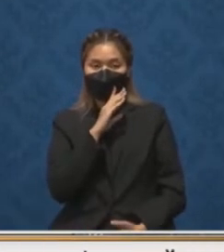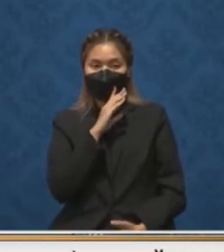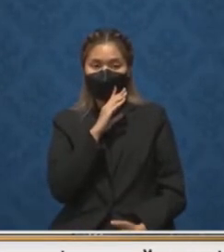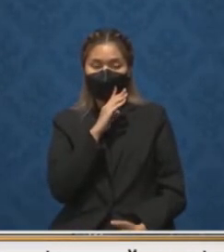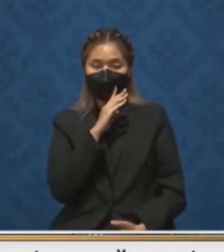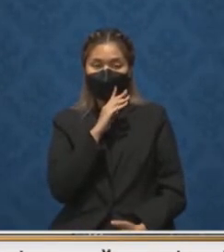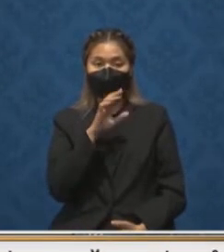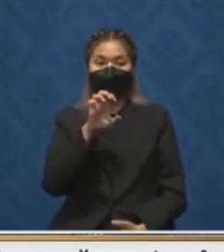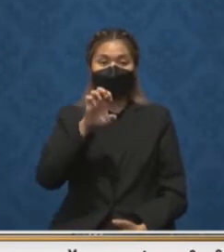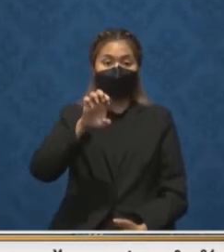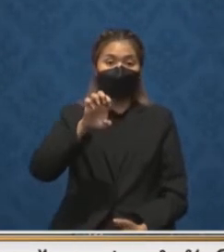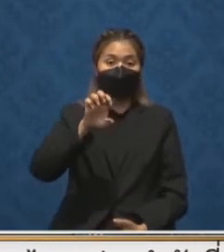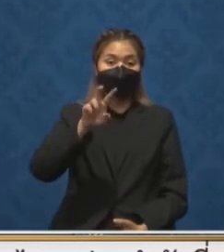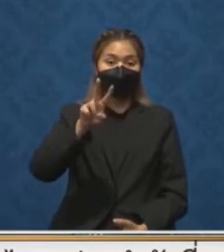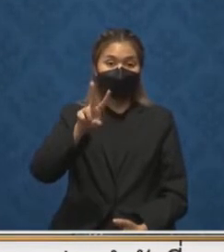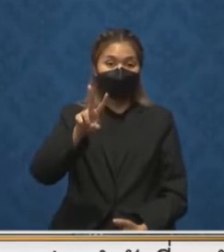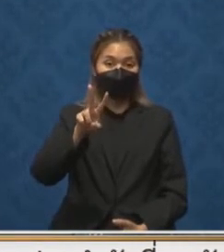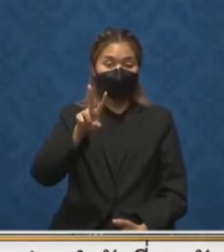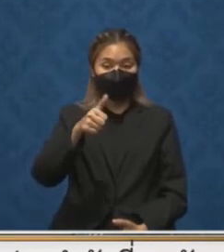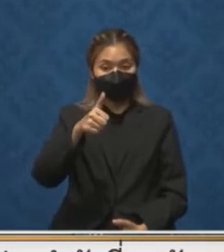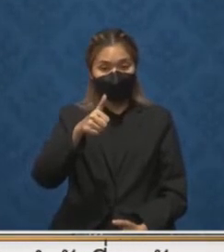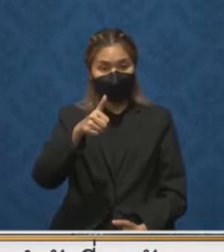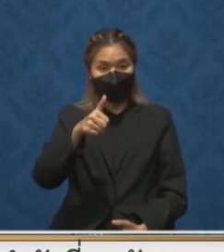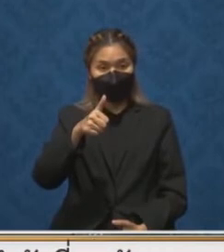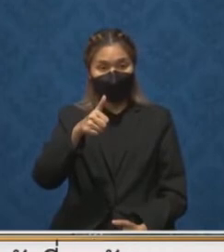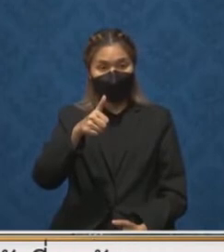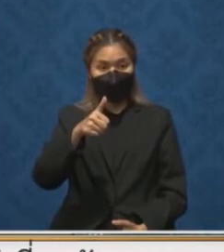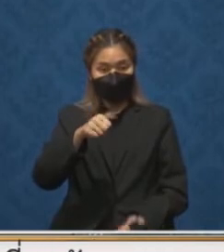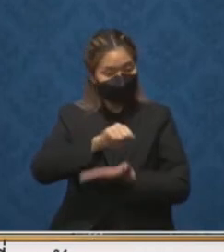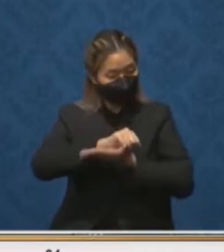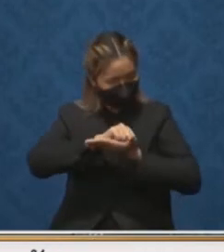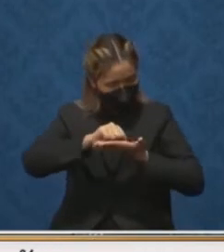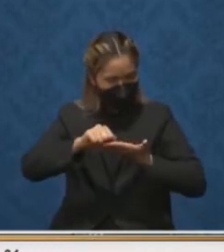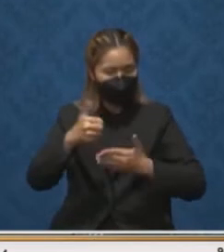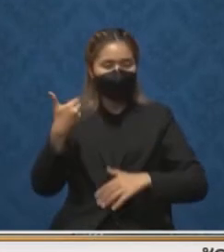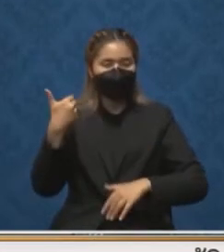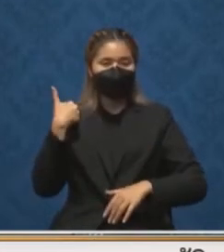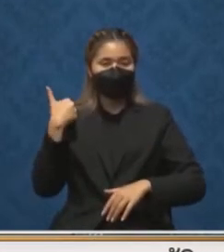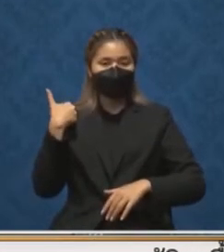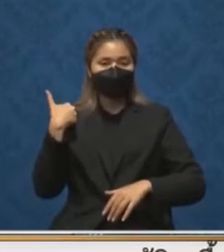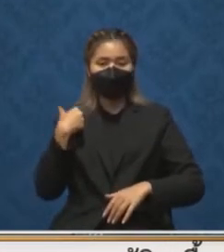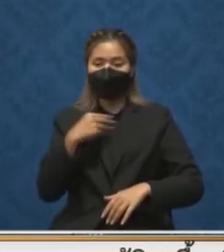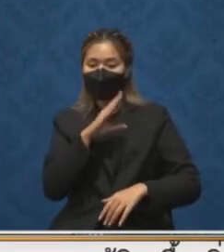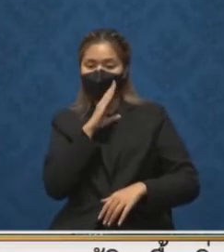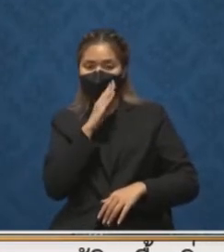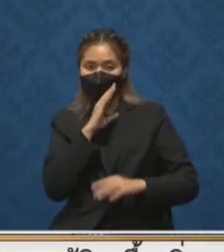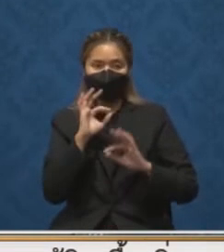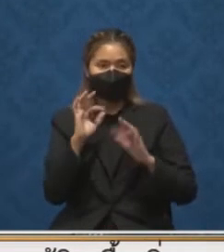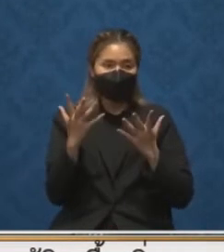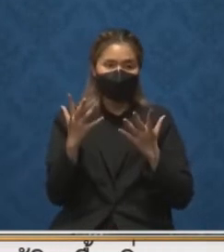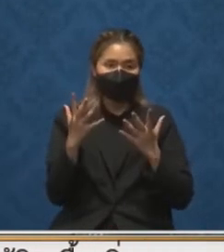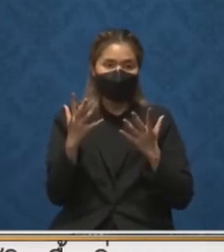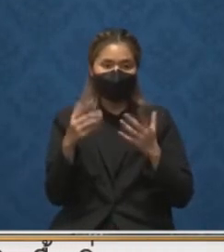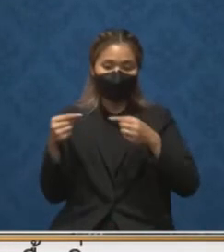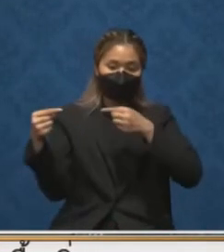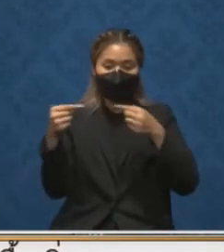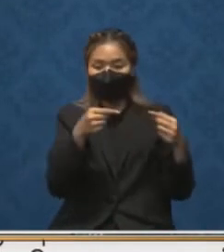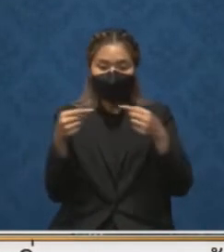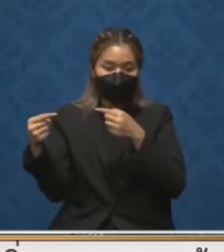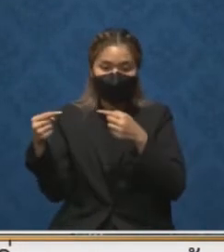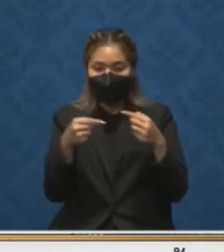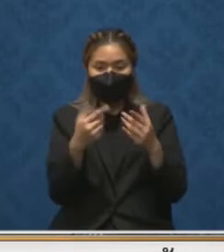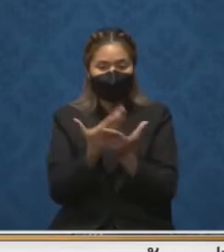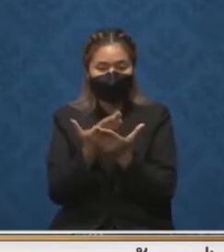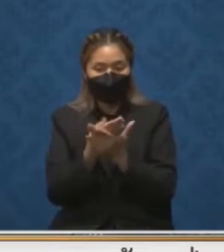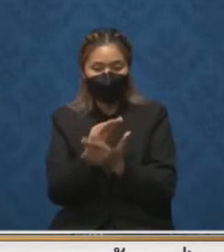ขนส่งเป็ EV ไปเลยครับอัี้ก็ green ไม่มี PM แล้วไม่ต้องมการโตวถียง เรราคากาสยงต่อ